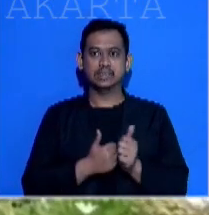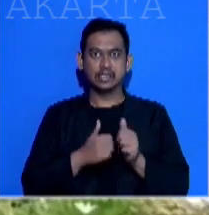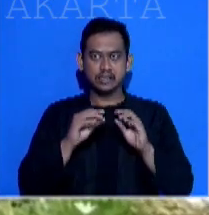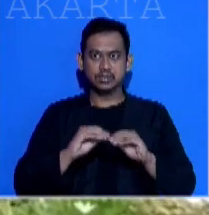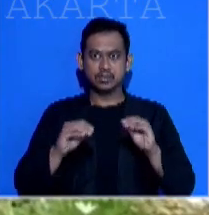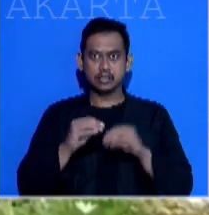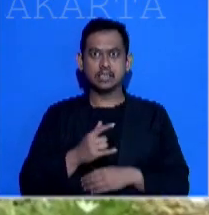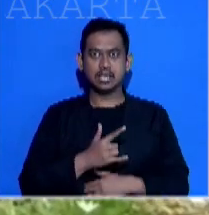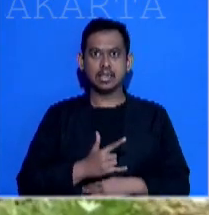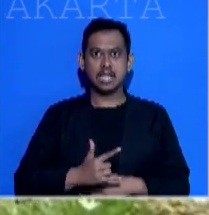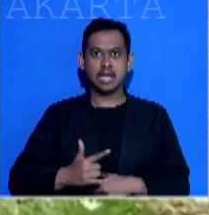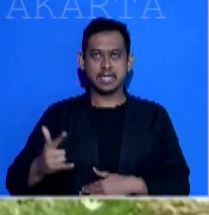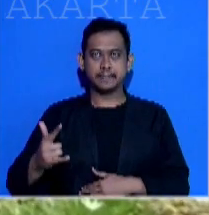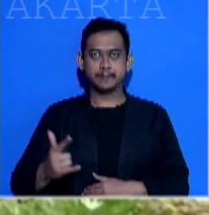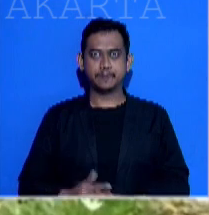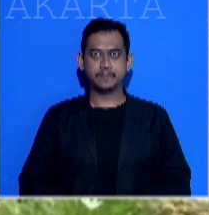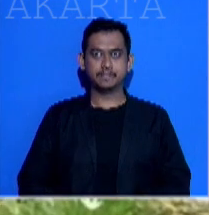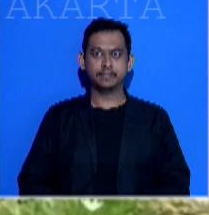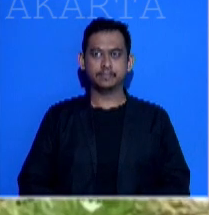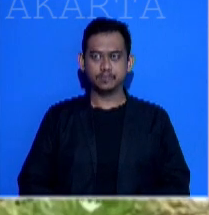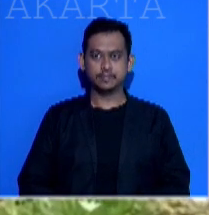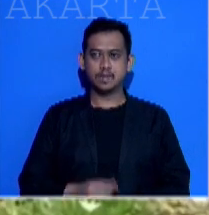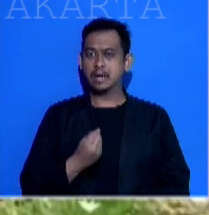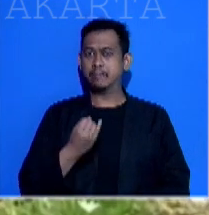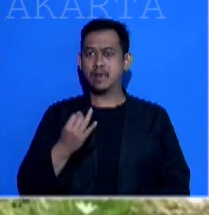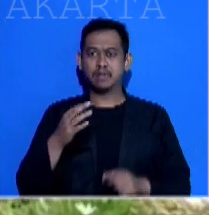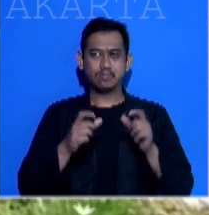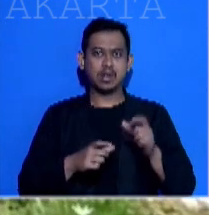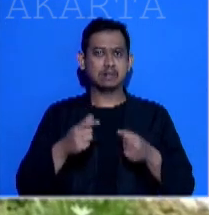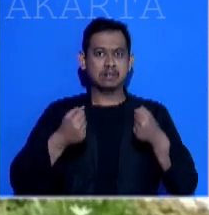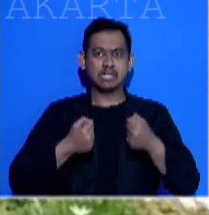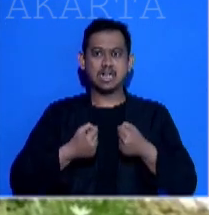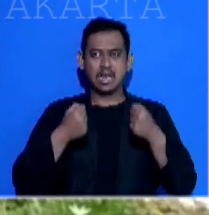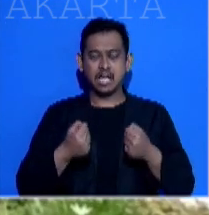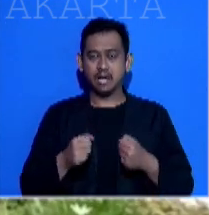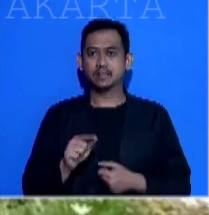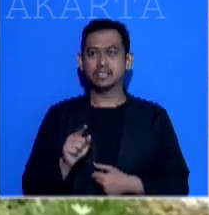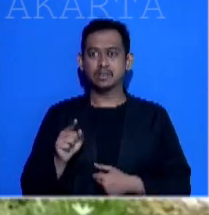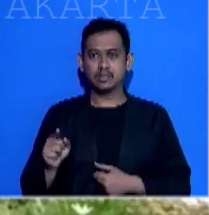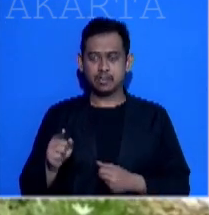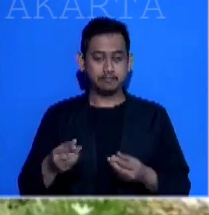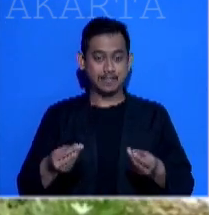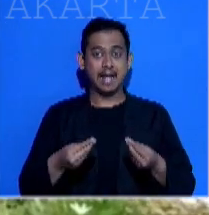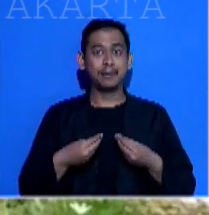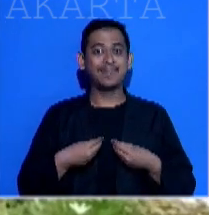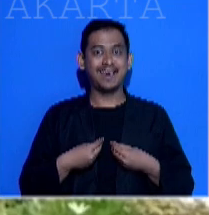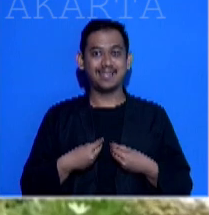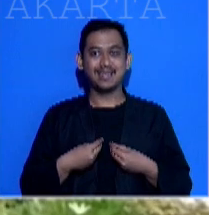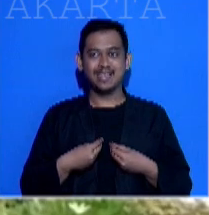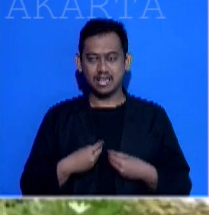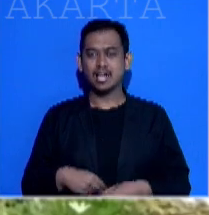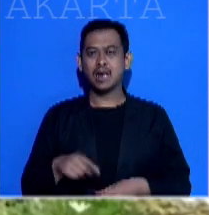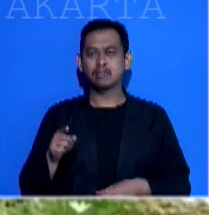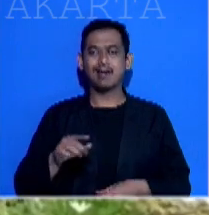yang beberapa narapidana yang mendapatkan usulan remisi ini, semua rata-rata mengikuti pembinaan. Ada